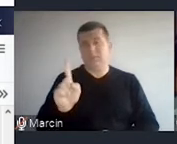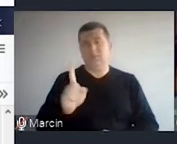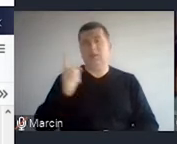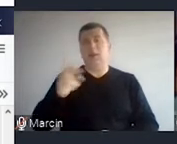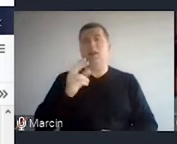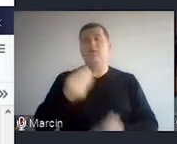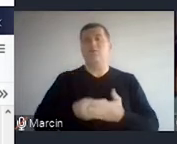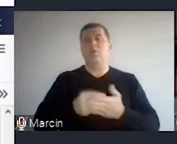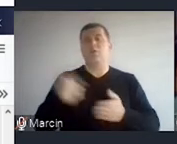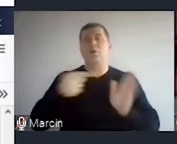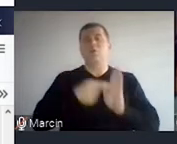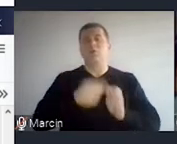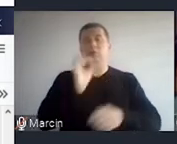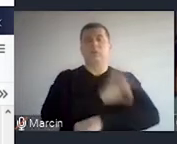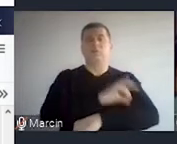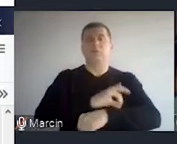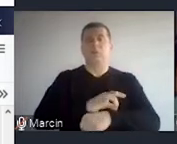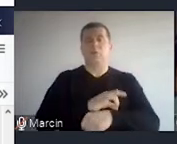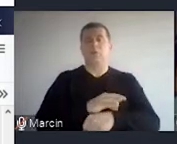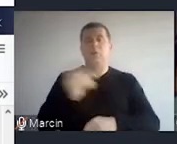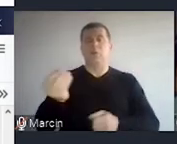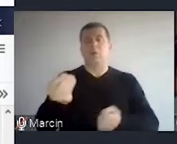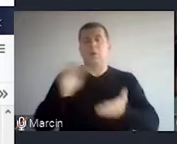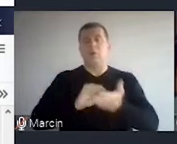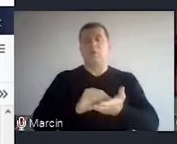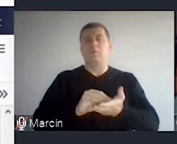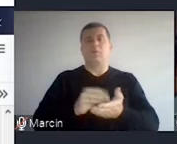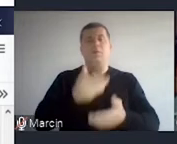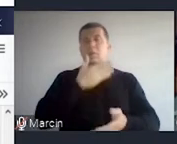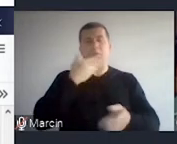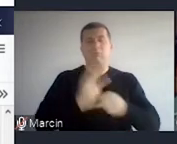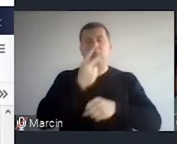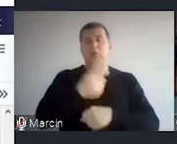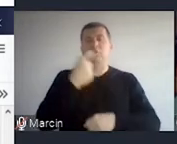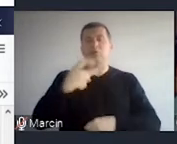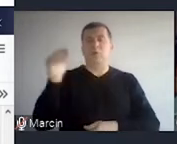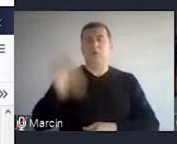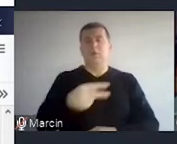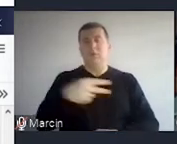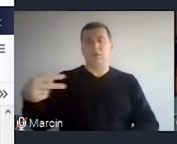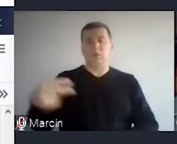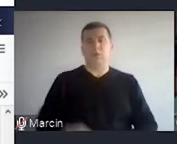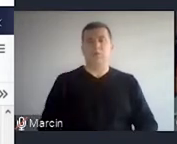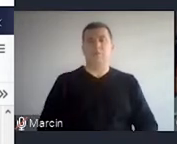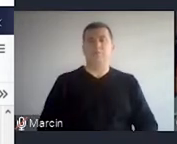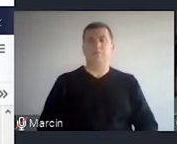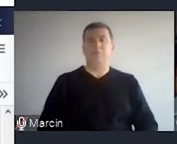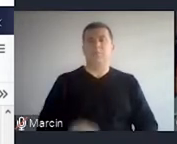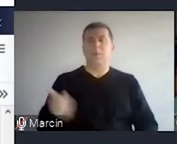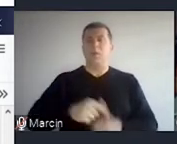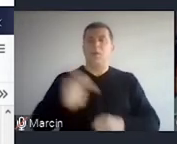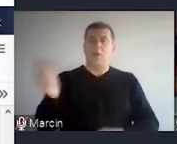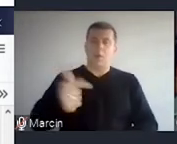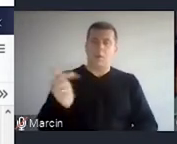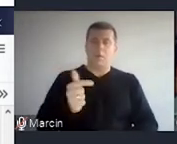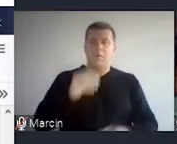ryczałtowe dotyczą projektów, których dofinansowanie nie przekracza 100 tysięcy euro i są obowiązkowe w